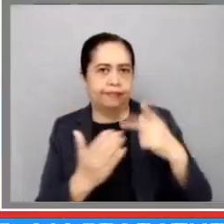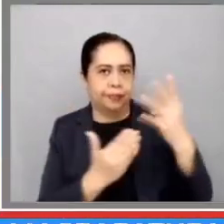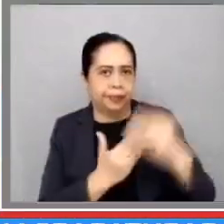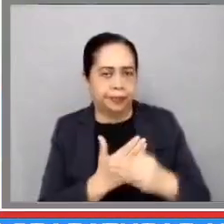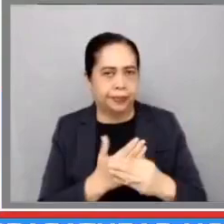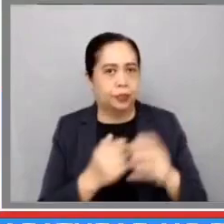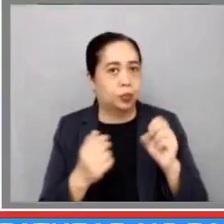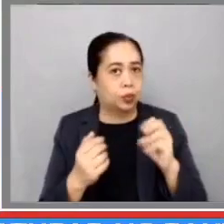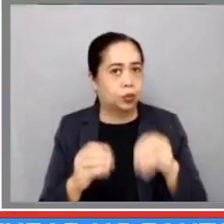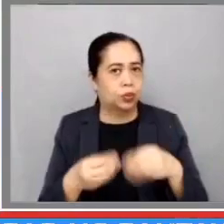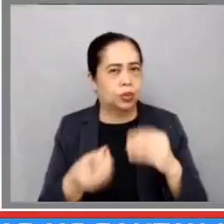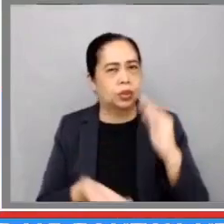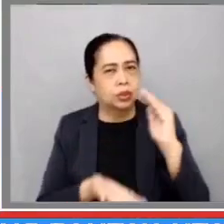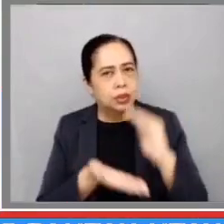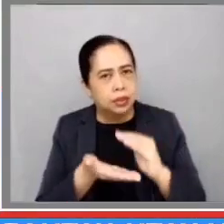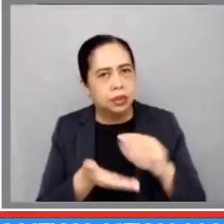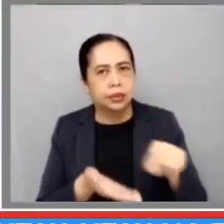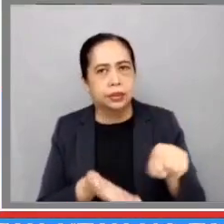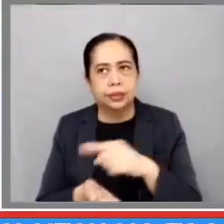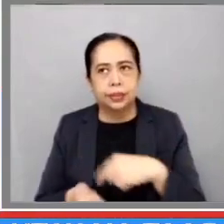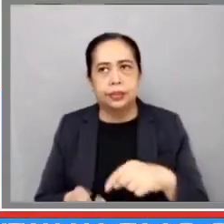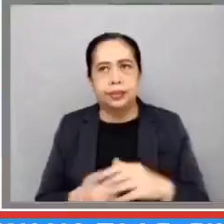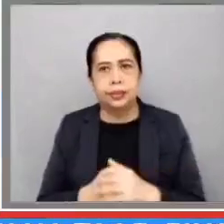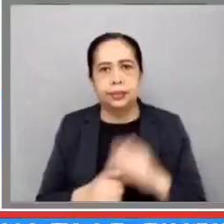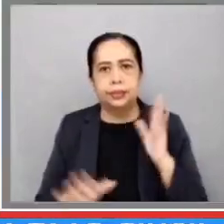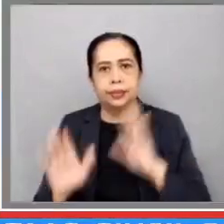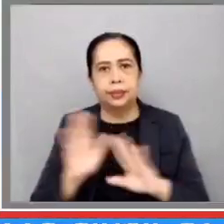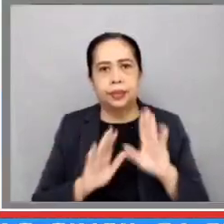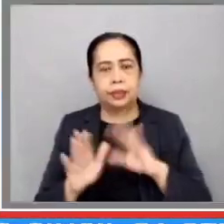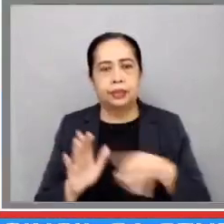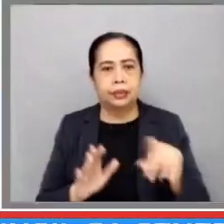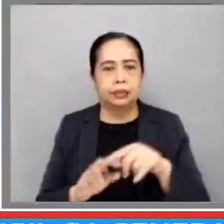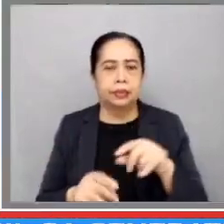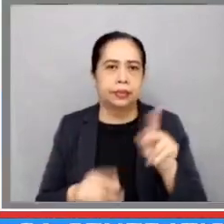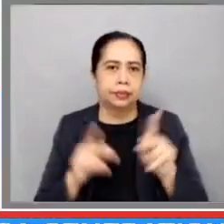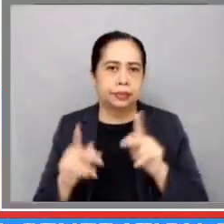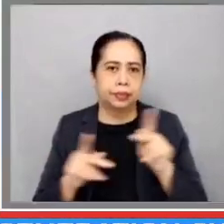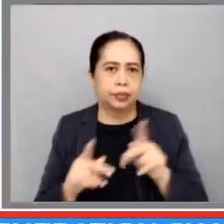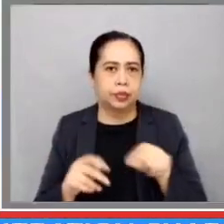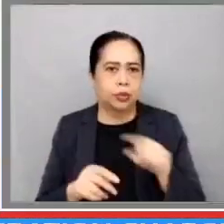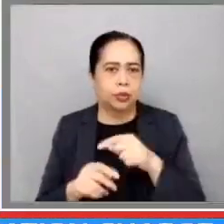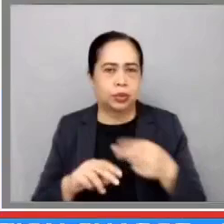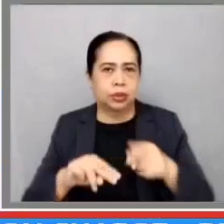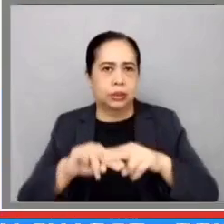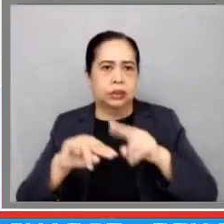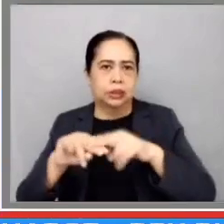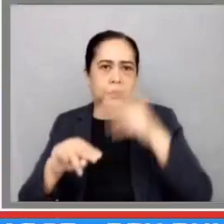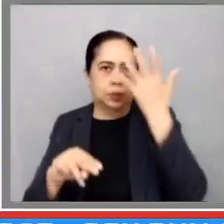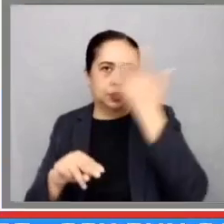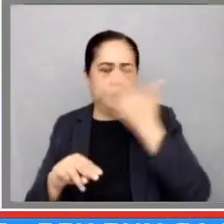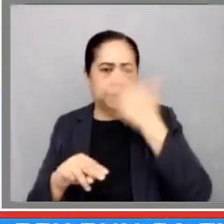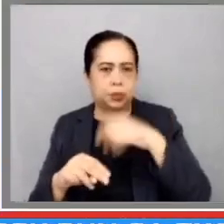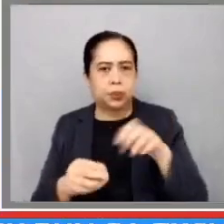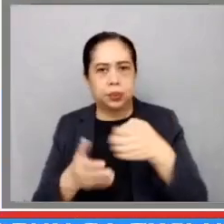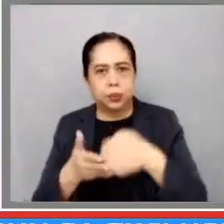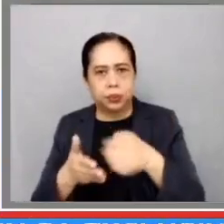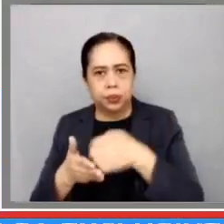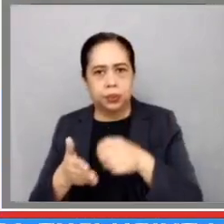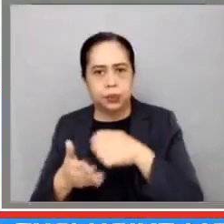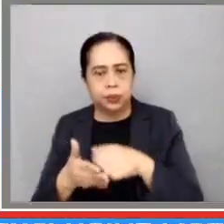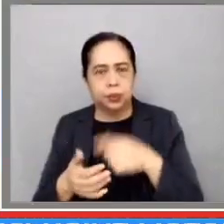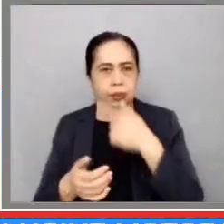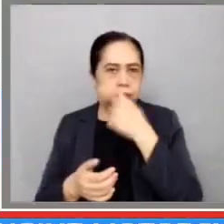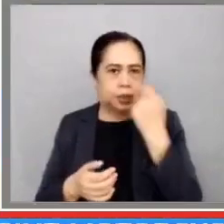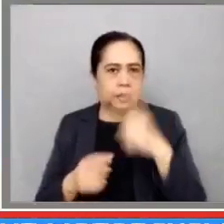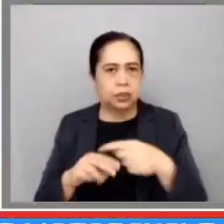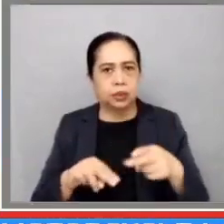sa ganun maibsan po yung problema ng ating mga kababayan doon po sa pagtaas ng mga bilihin natin, bunsod po ng